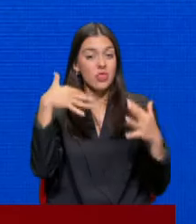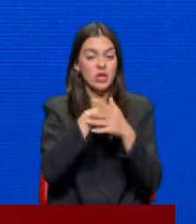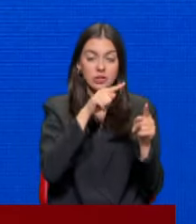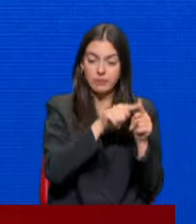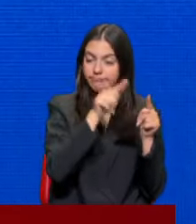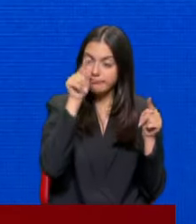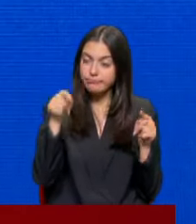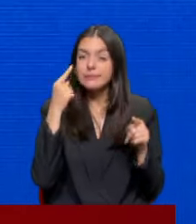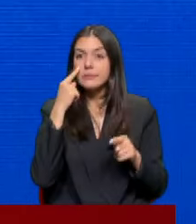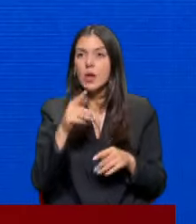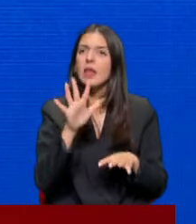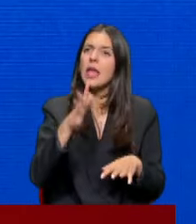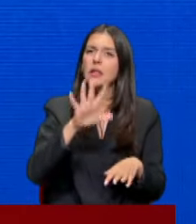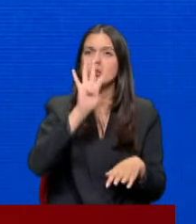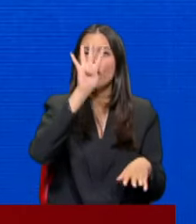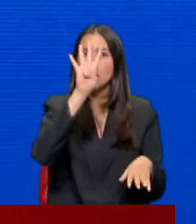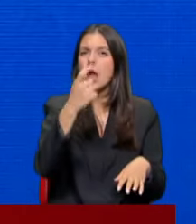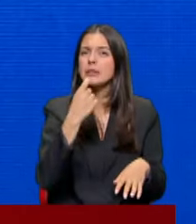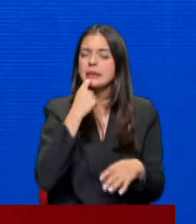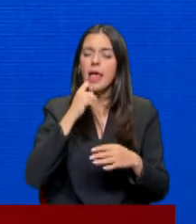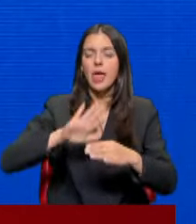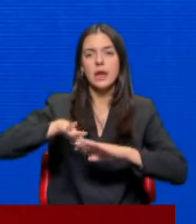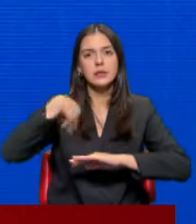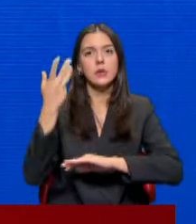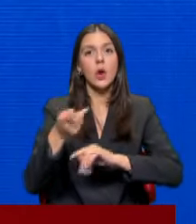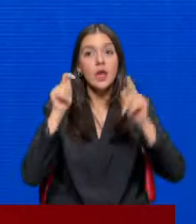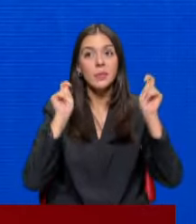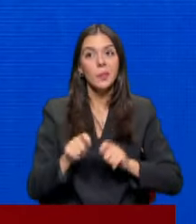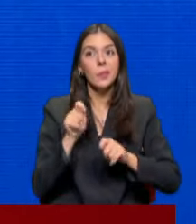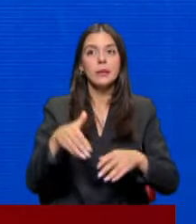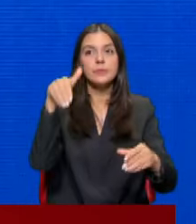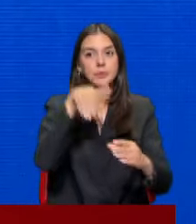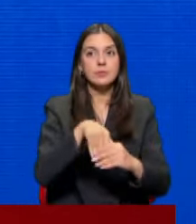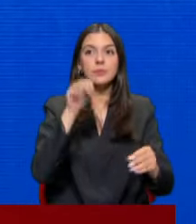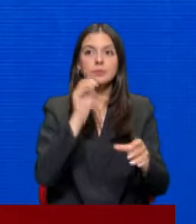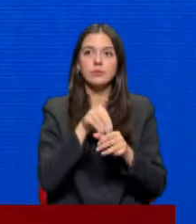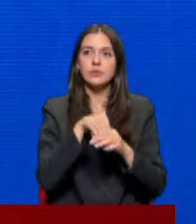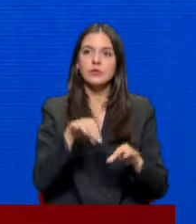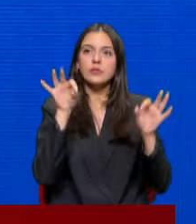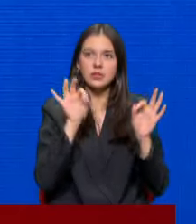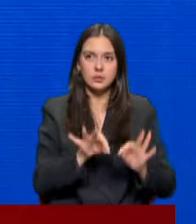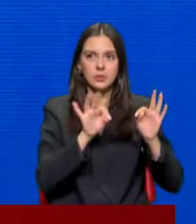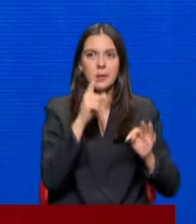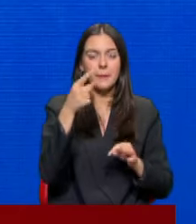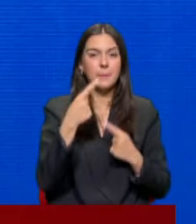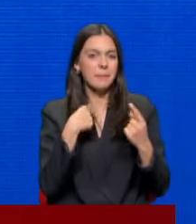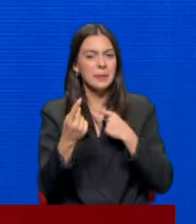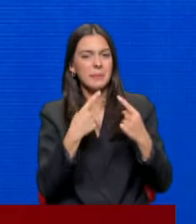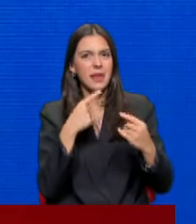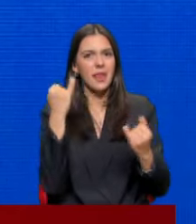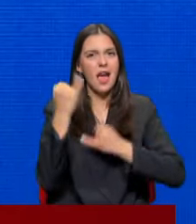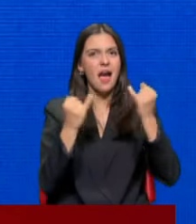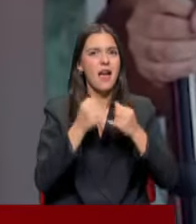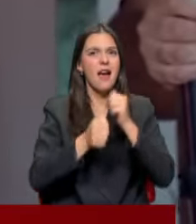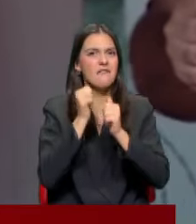yana yaklaşık 4 yıl sonra yapılacak seçimler için şimdiden birbirleriyle